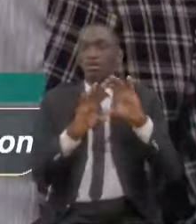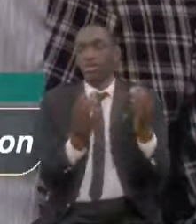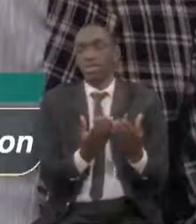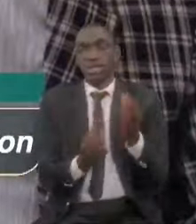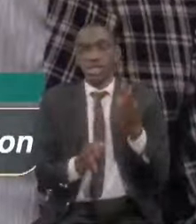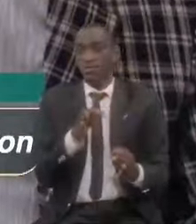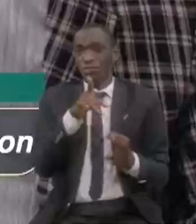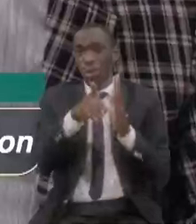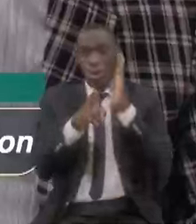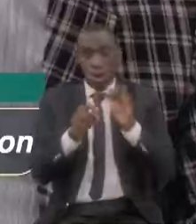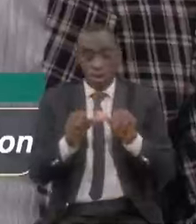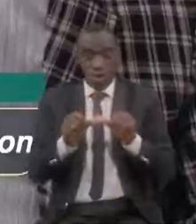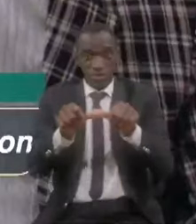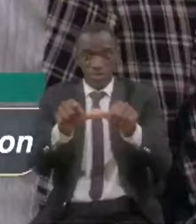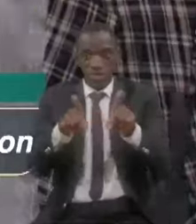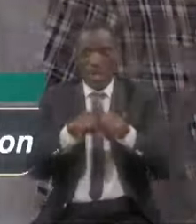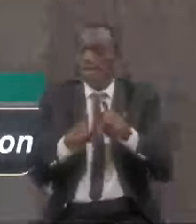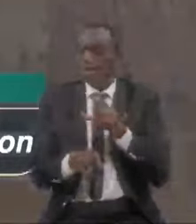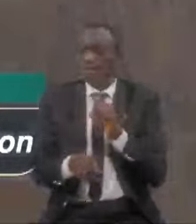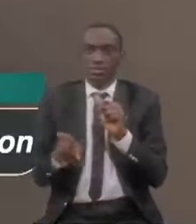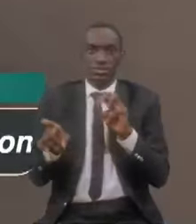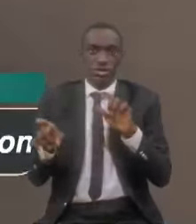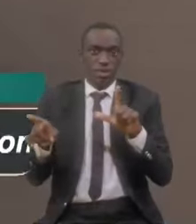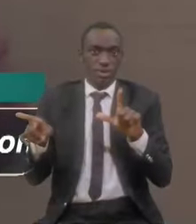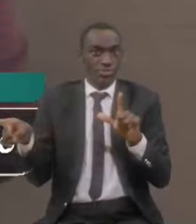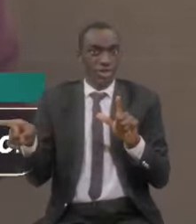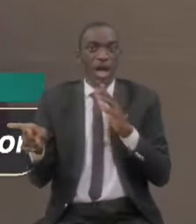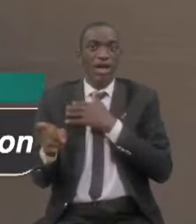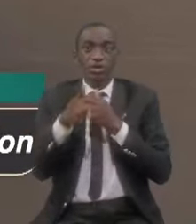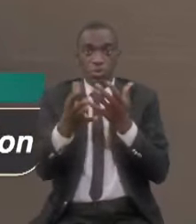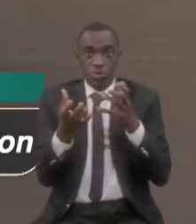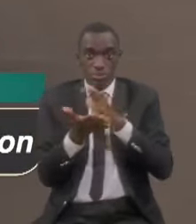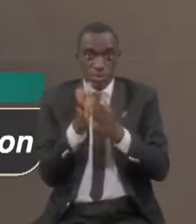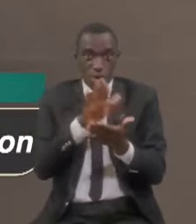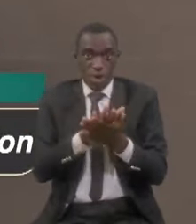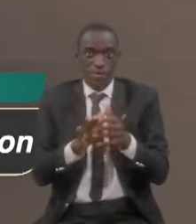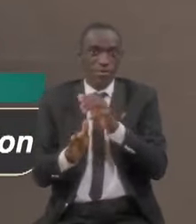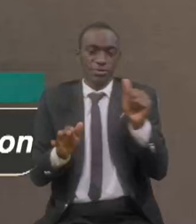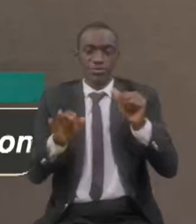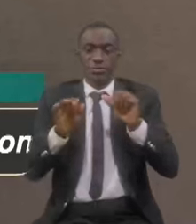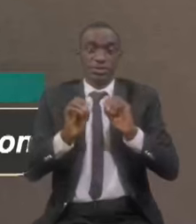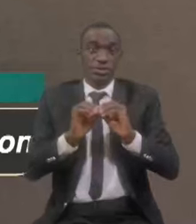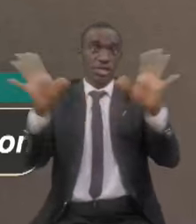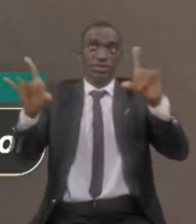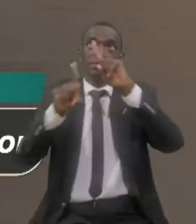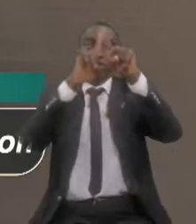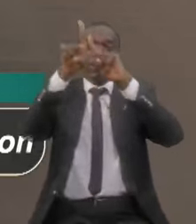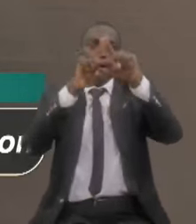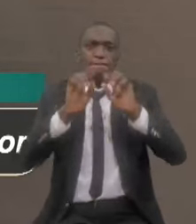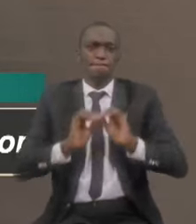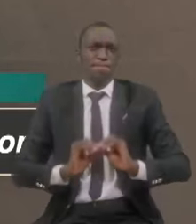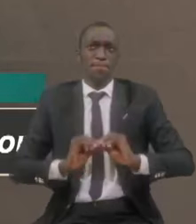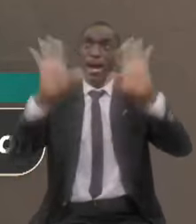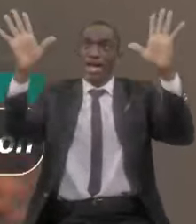Si tu veux mouvoir comme Samuel et devenir une étoile brillante, une étoile